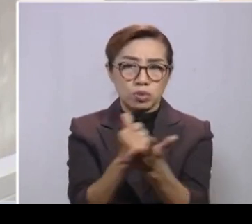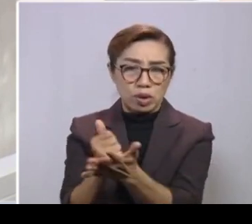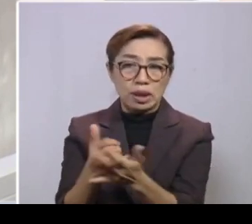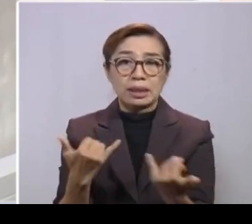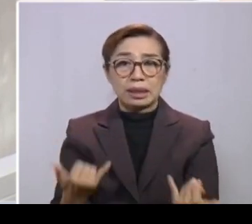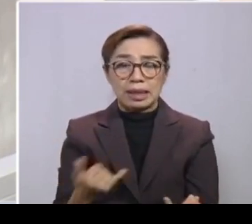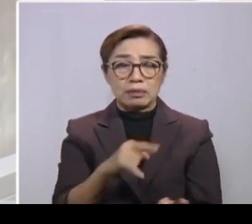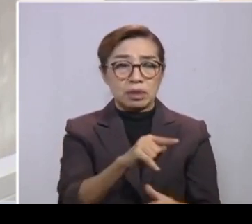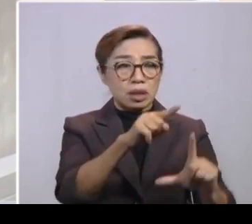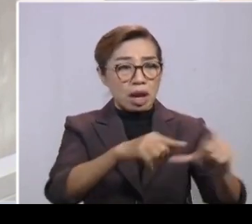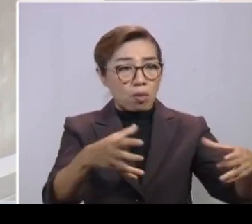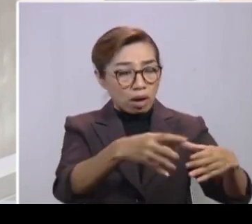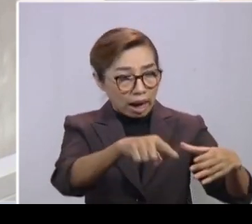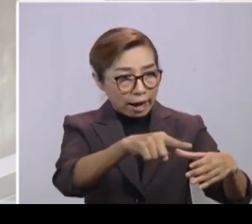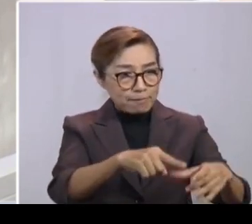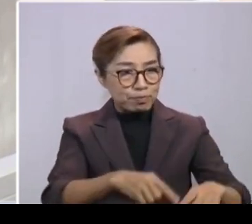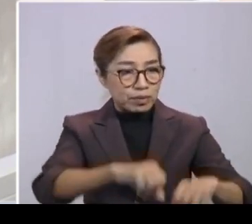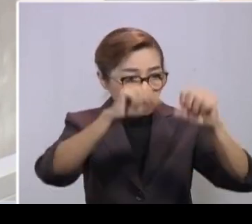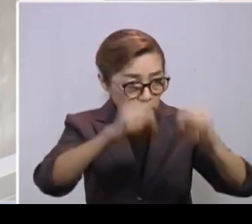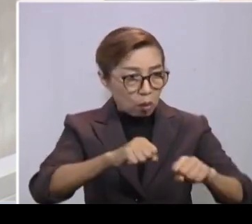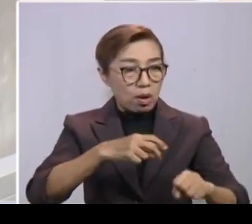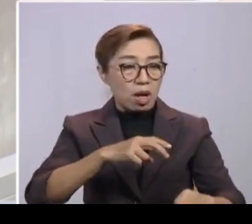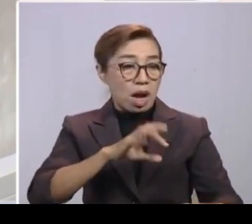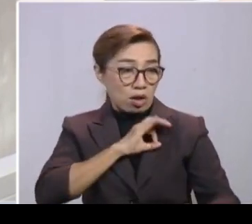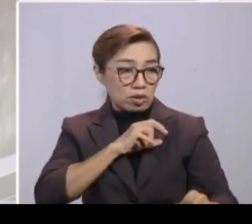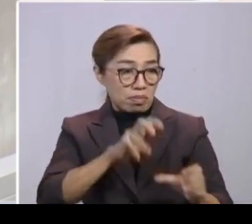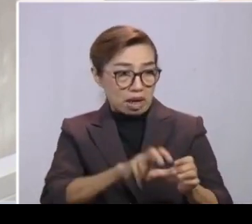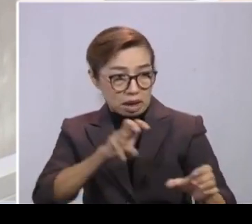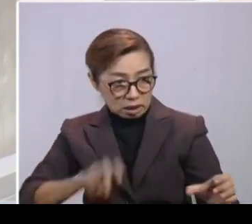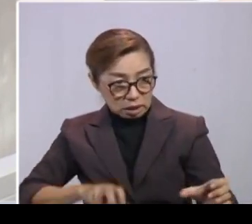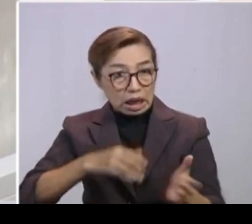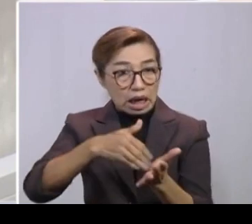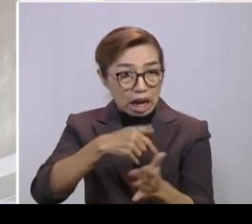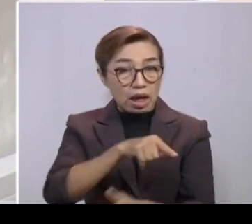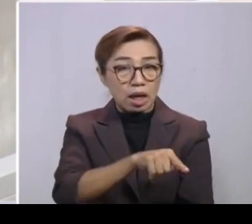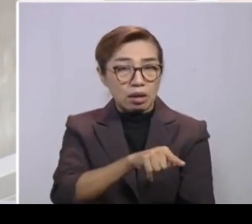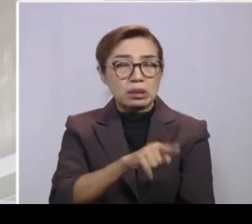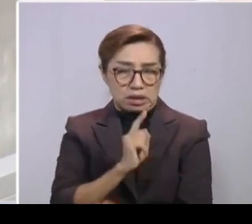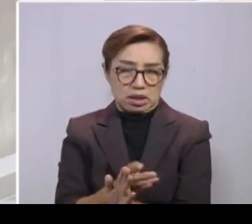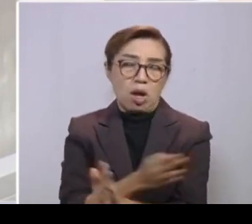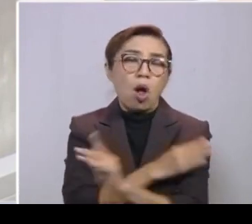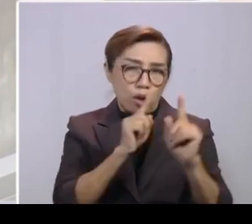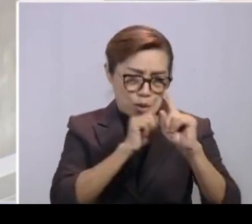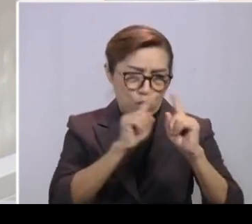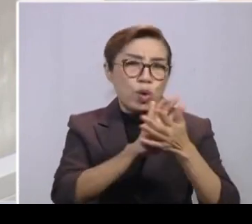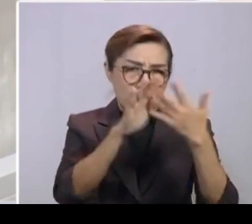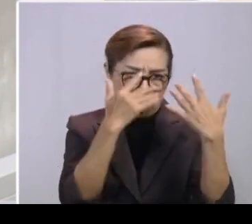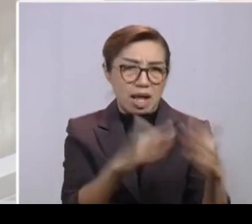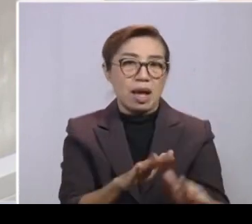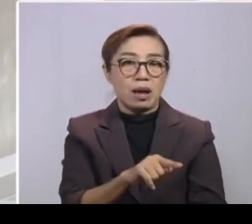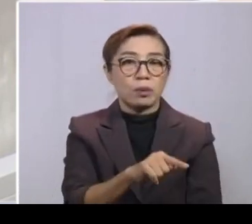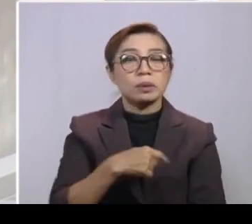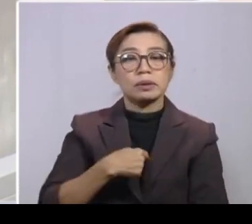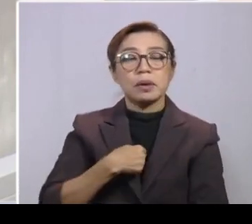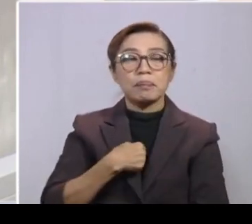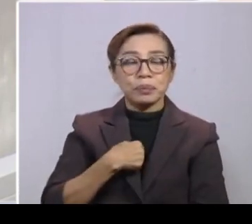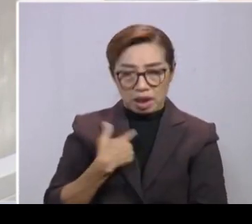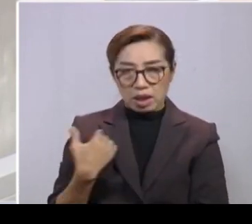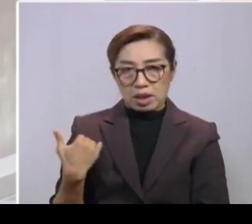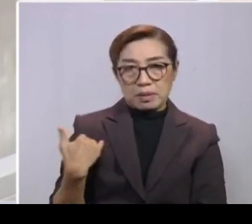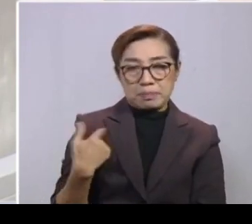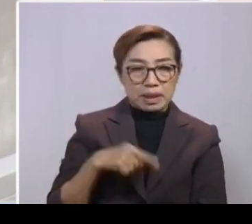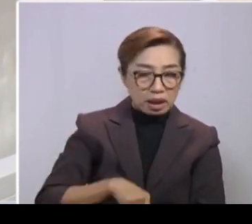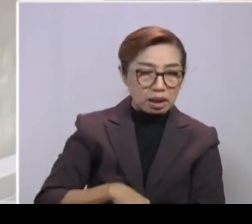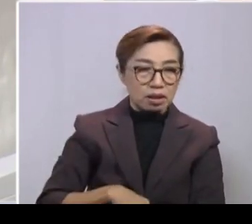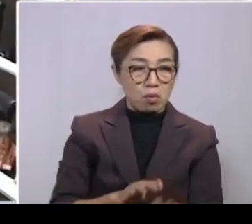ตัดสินใจของพรรคก้าวไกลที่ขับตัวเองออกมาจากพรรคก็มีการพูดคุยกันมาสักพักนึงแล้วนะคะนอกจากนี้ตัวเองก็มีเวลาในการหา